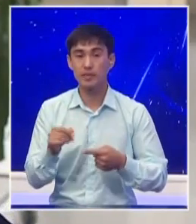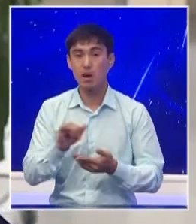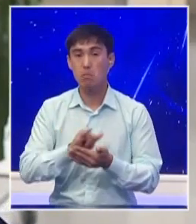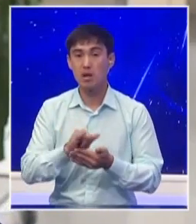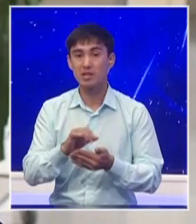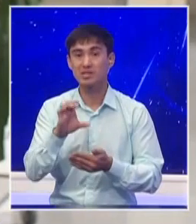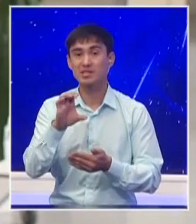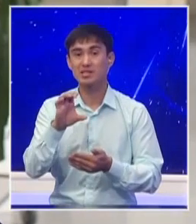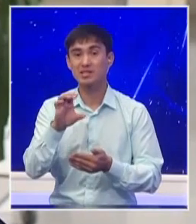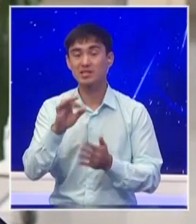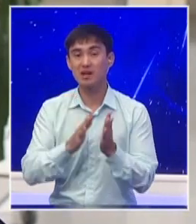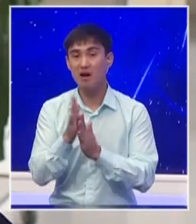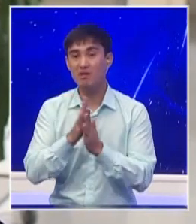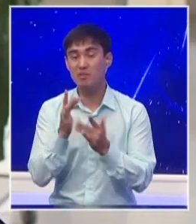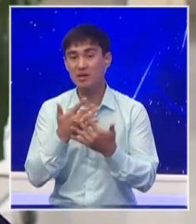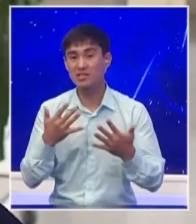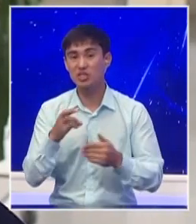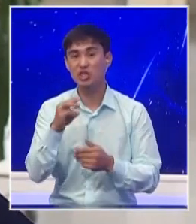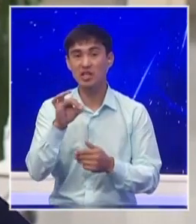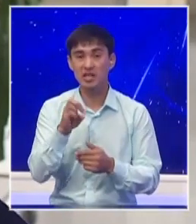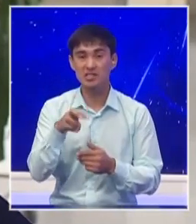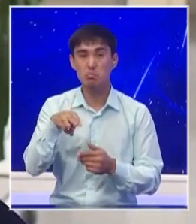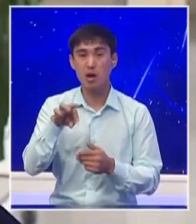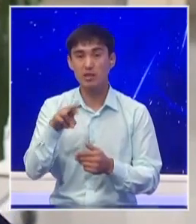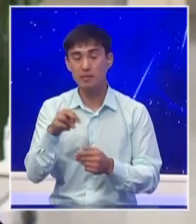Мыло с травами, это различный там чабрец, мята,